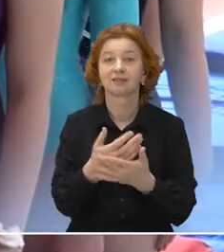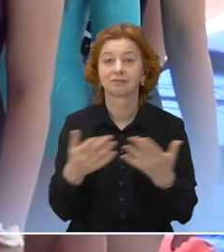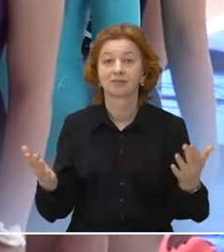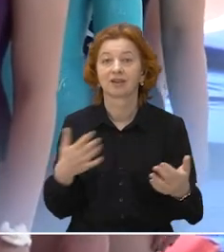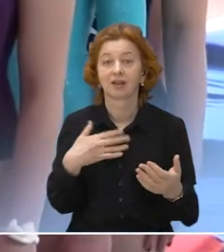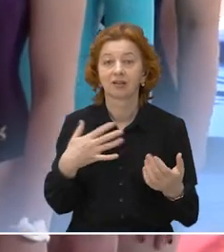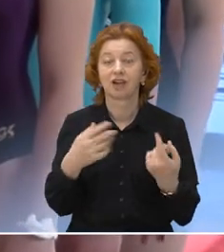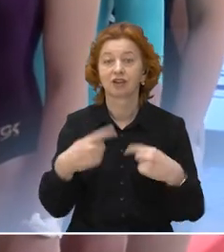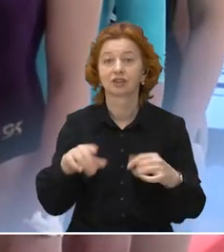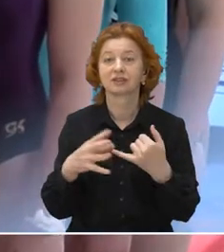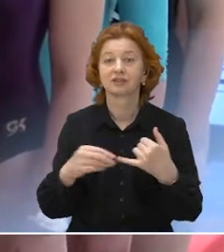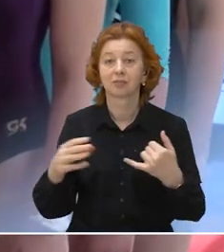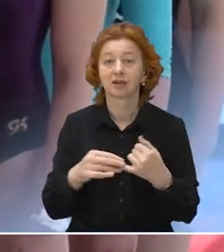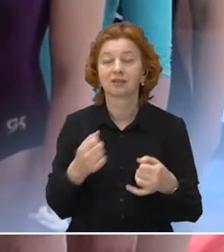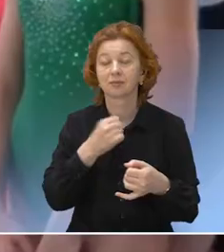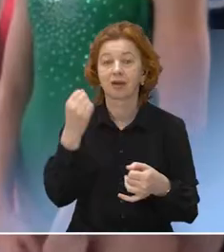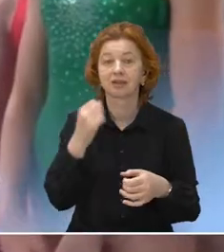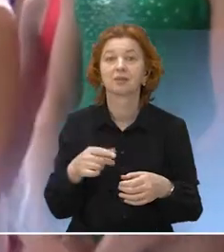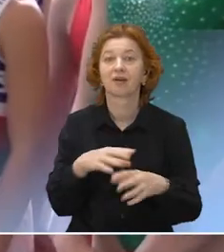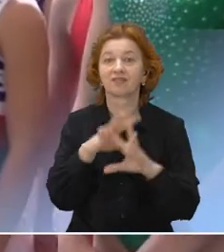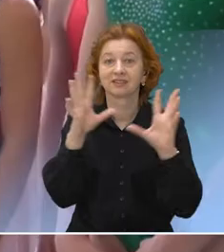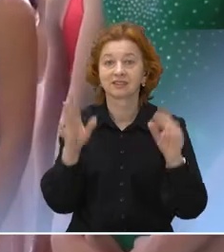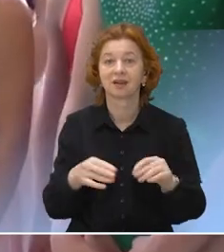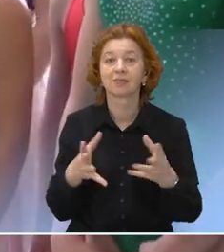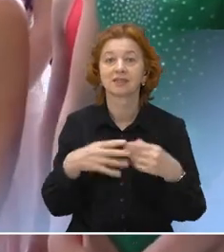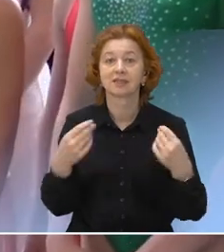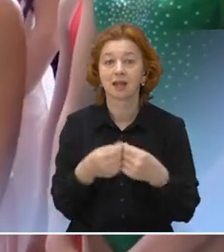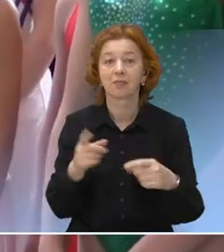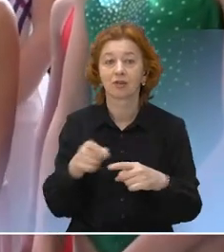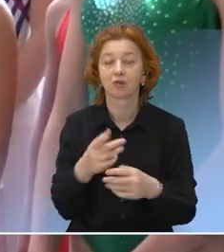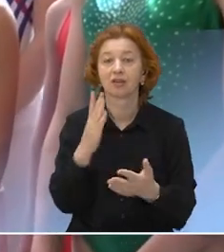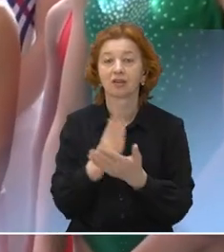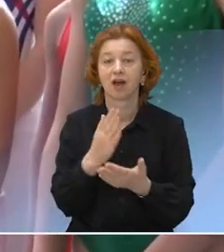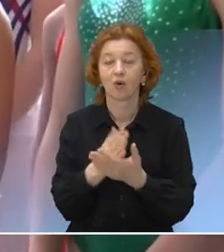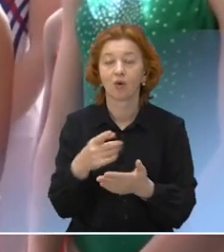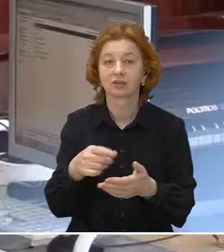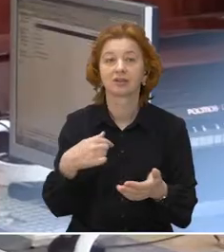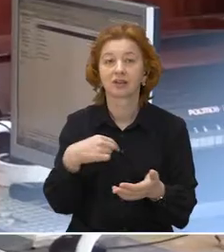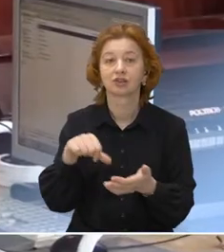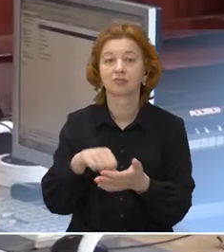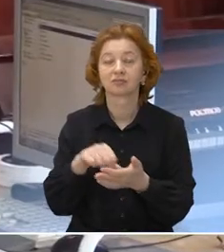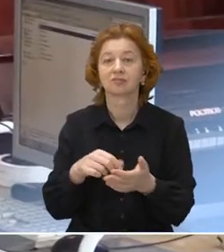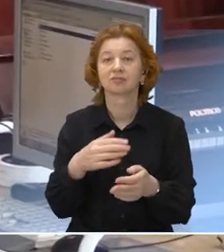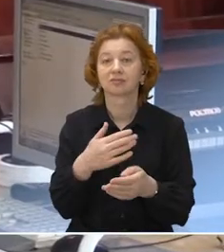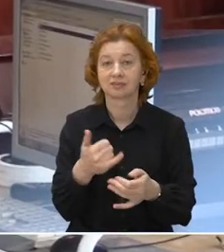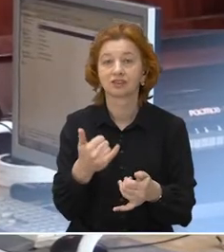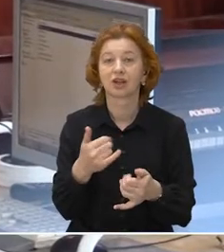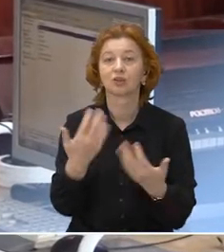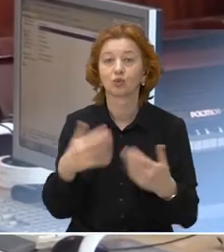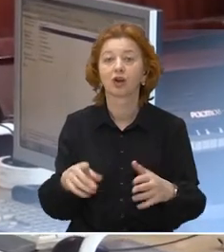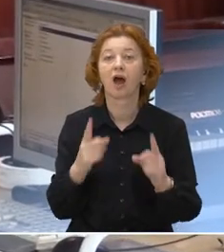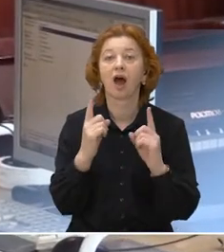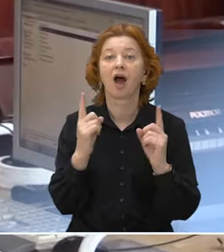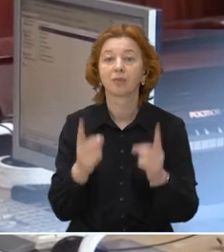каменчан, наших земляков. И спасибо родителям, тренерам, которые находят возможность присутствовать и выступать и